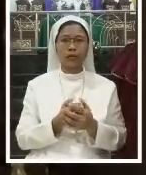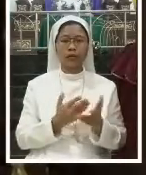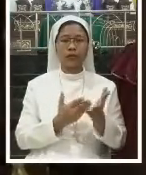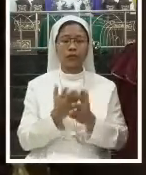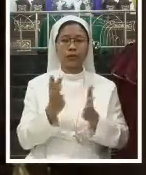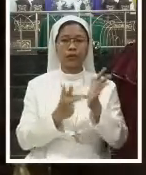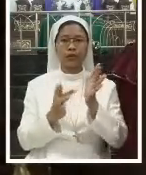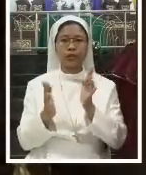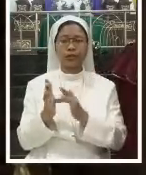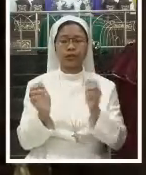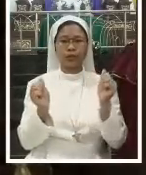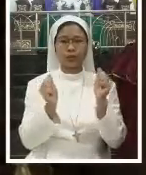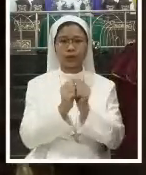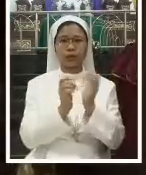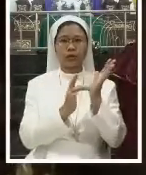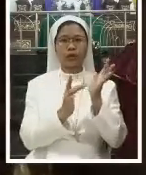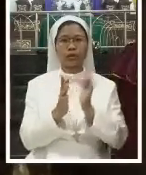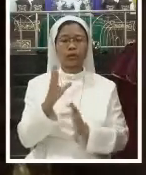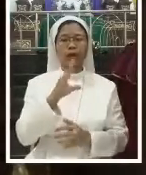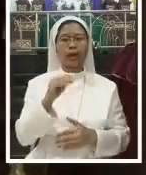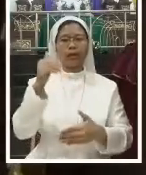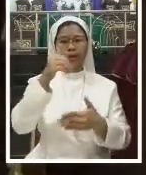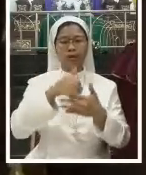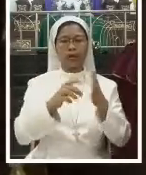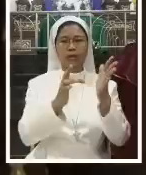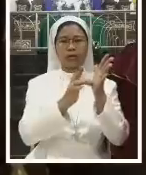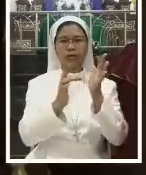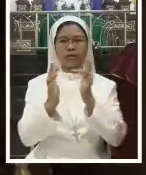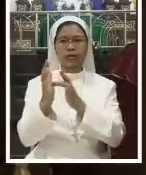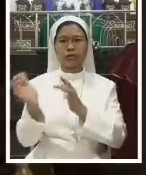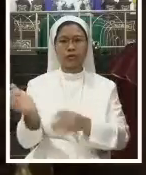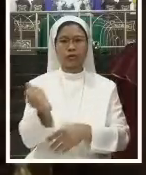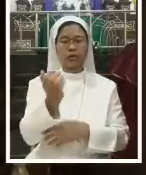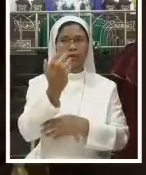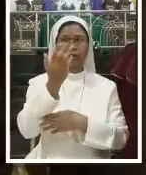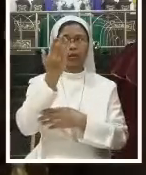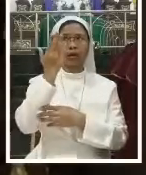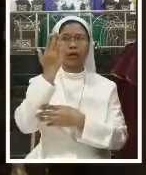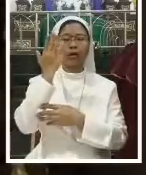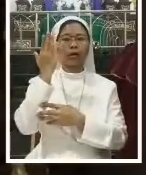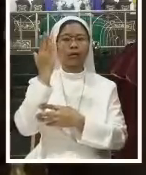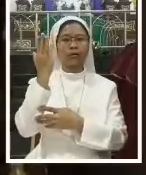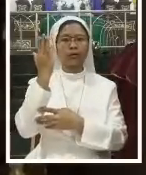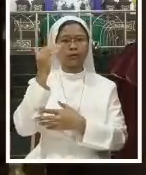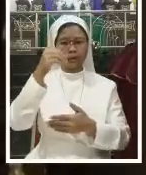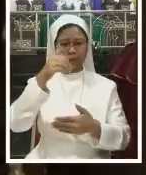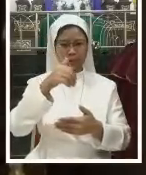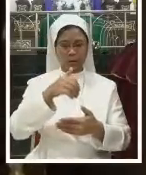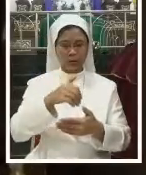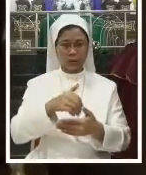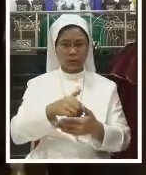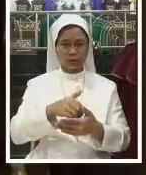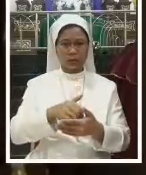Uli sa iya sin kay baniya sin sa iya.